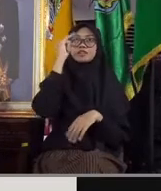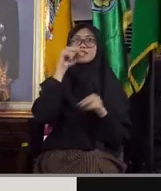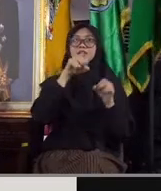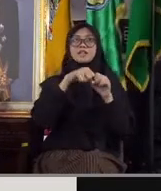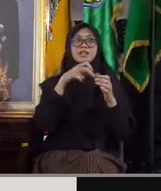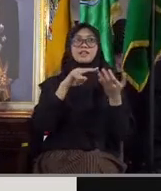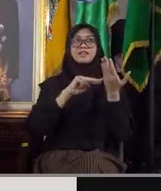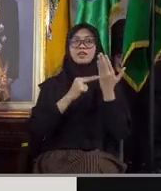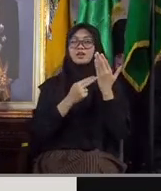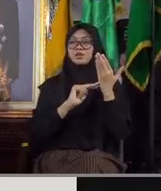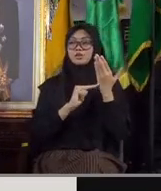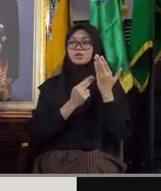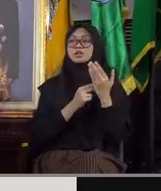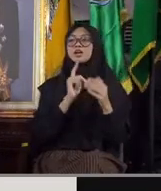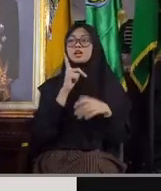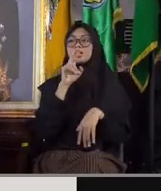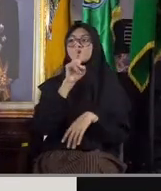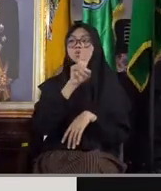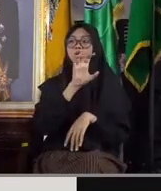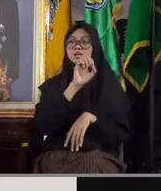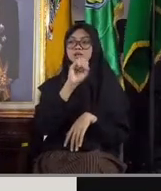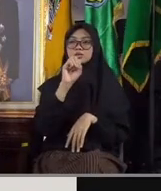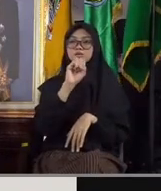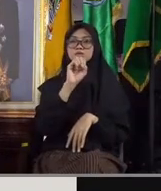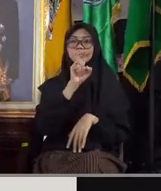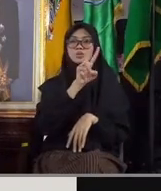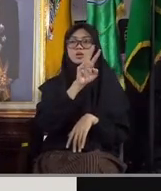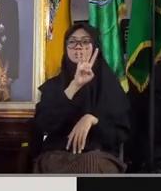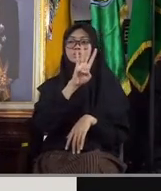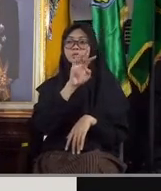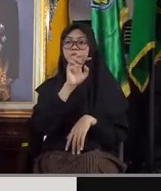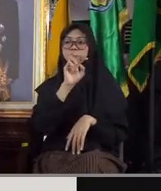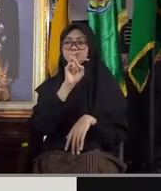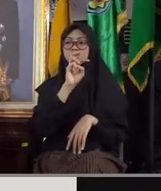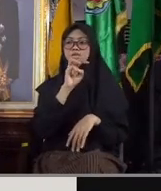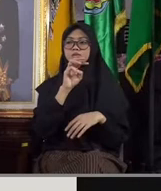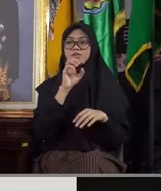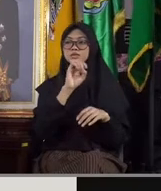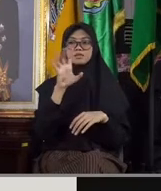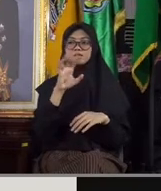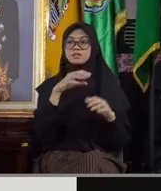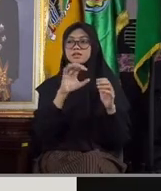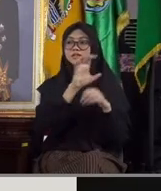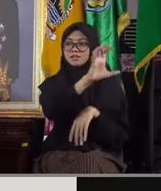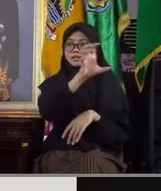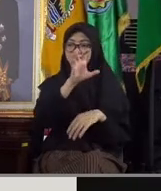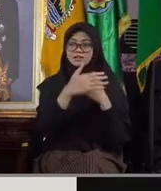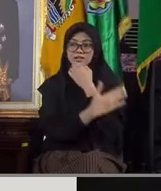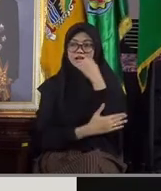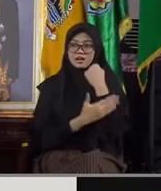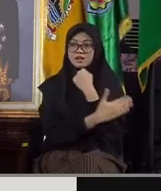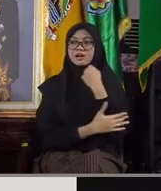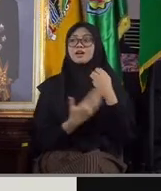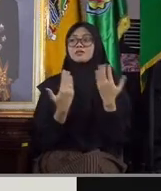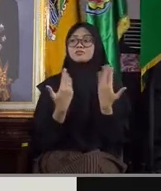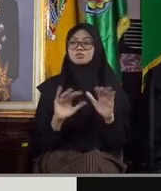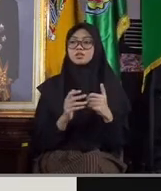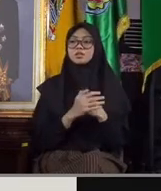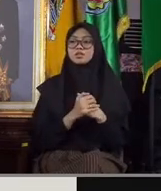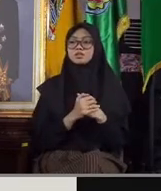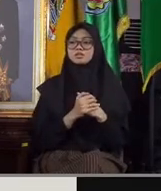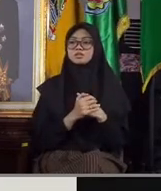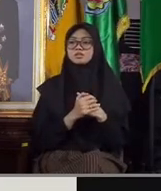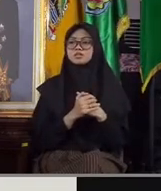yang kemudian diikuti oleh 284 negara, dan Semarang, saya sebagai wakil dari Semarang, memenangkan penghargaan itu bersaing